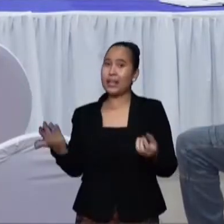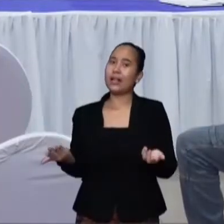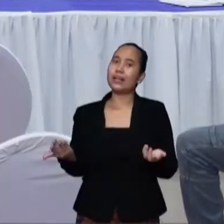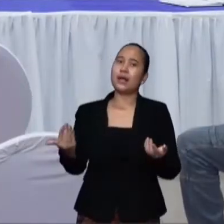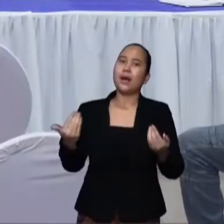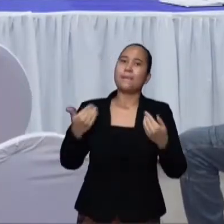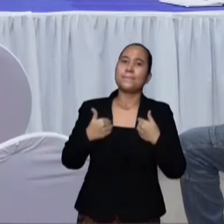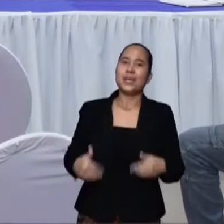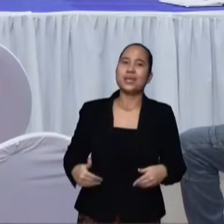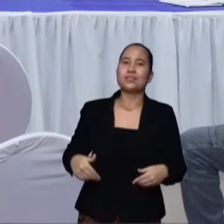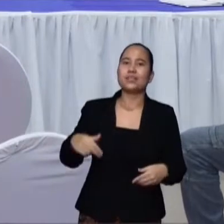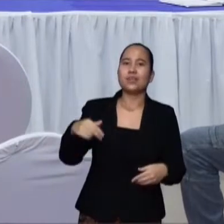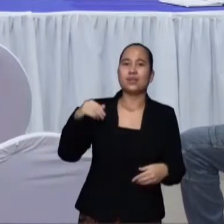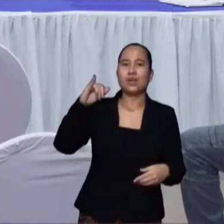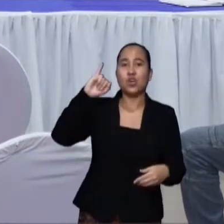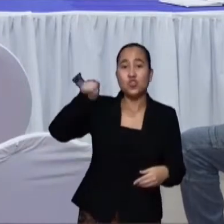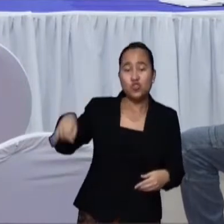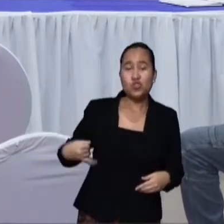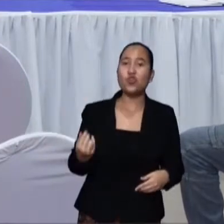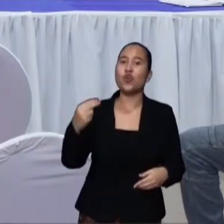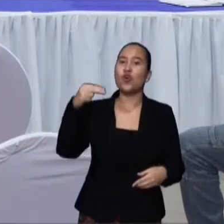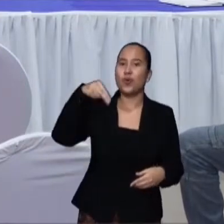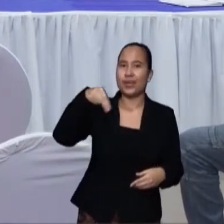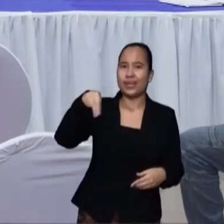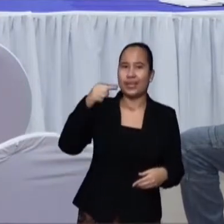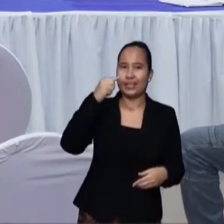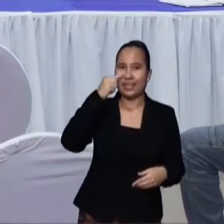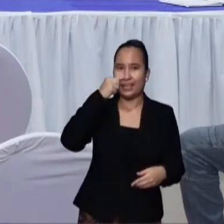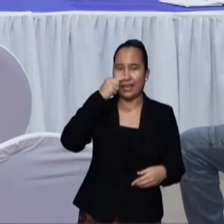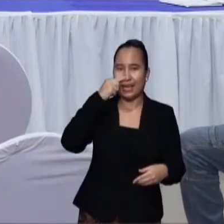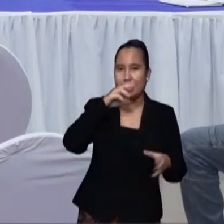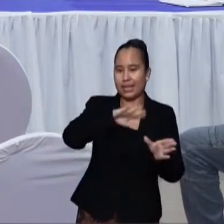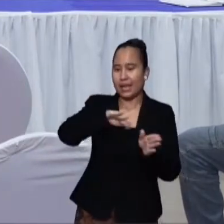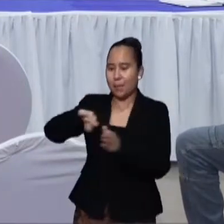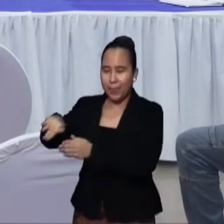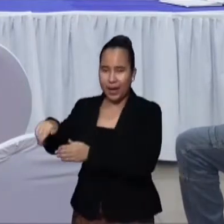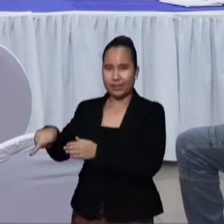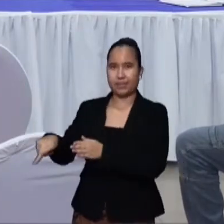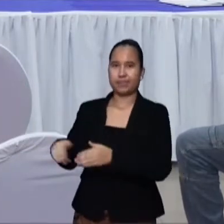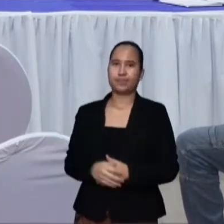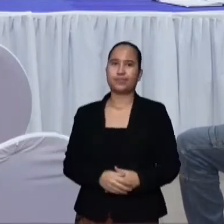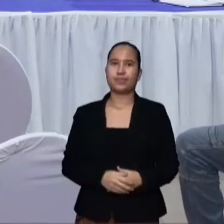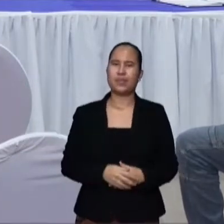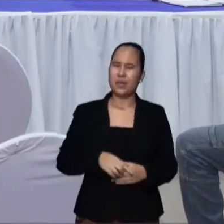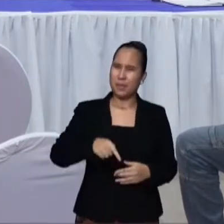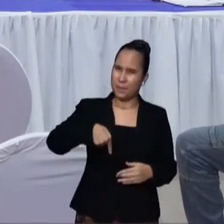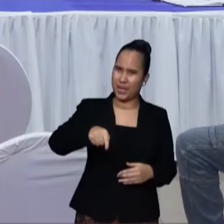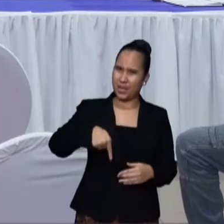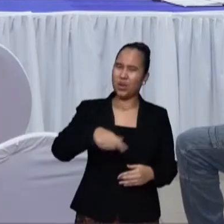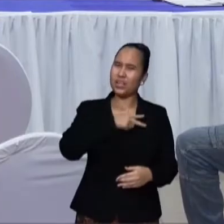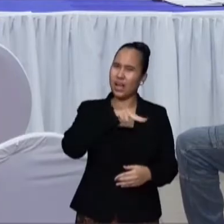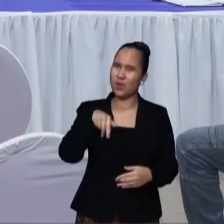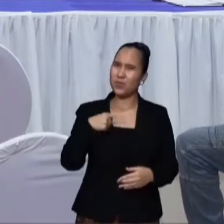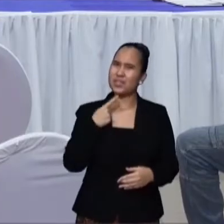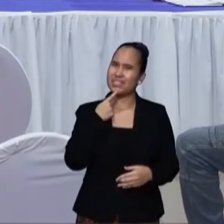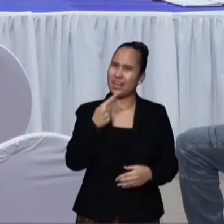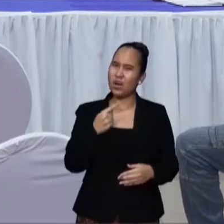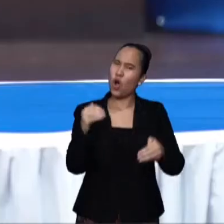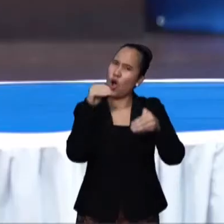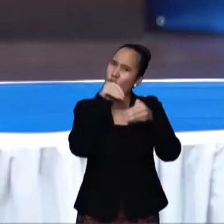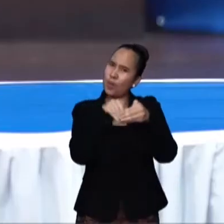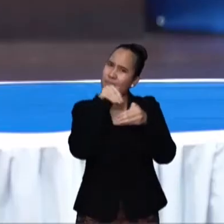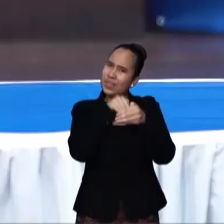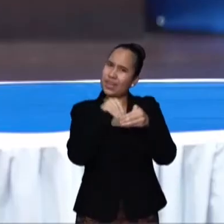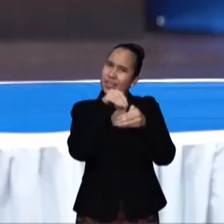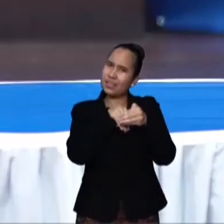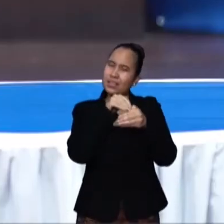het staatslogeergebouw in quarantaine geplaatst. Wij geven u heel binnenkort en proberen dat dagelijks te doen, updates over